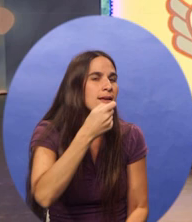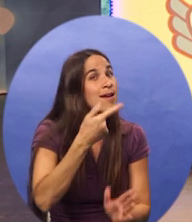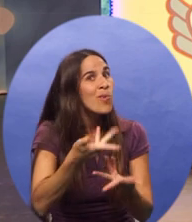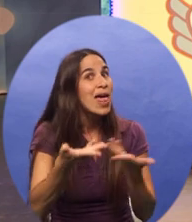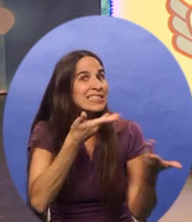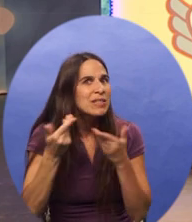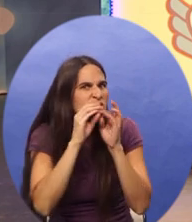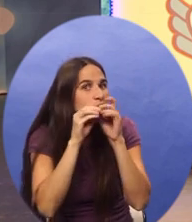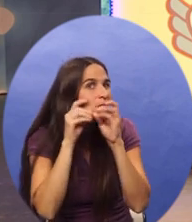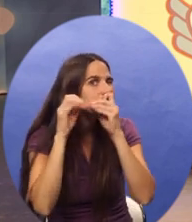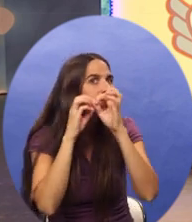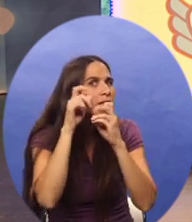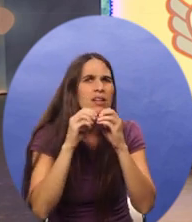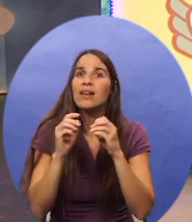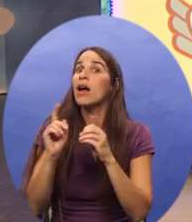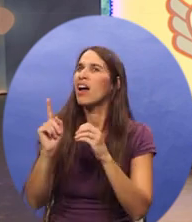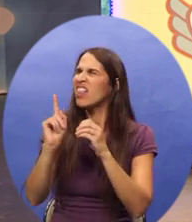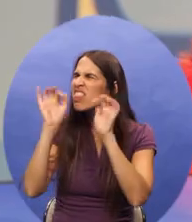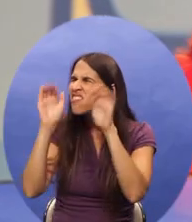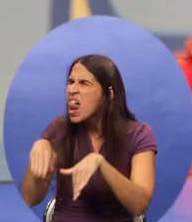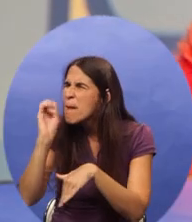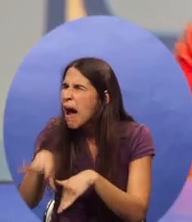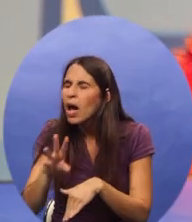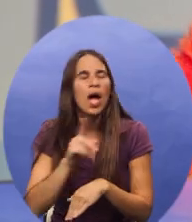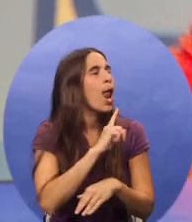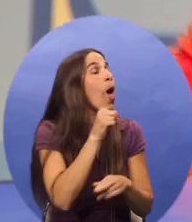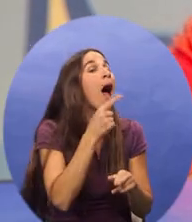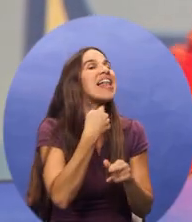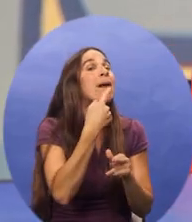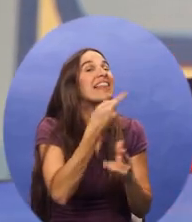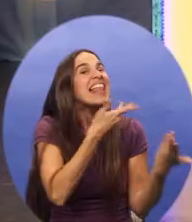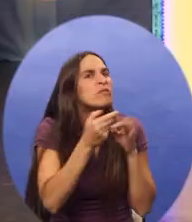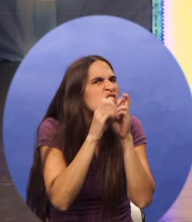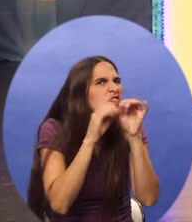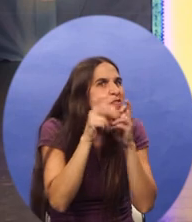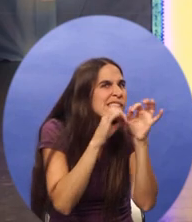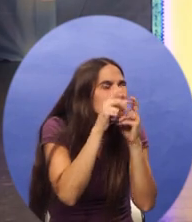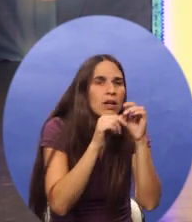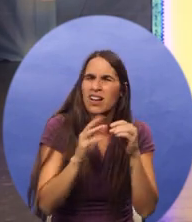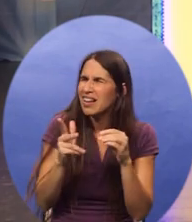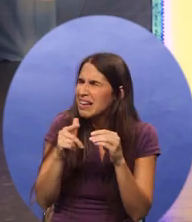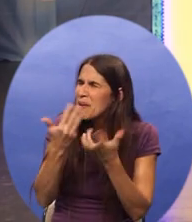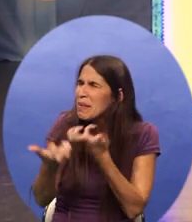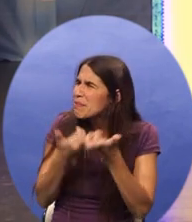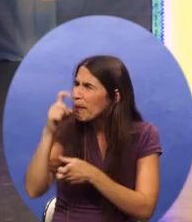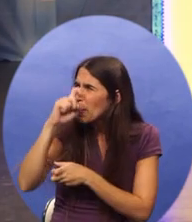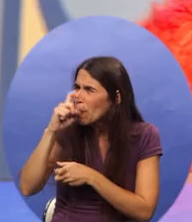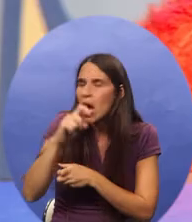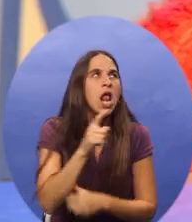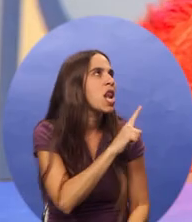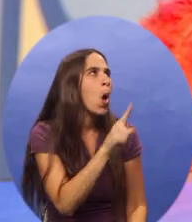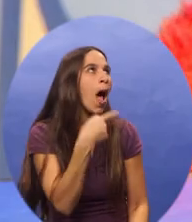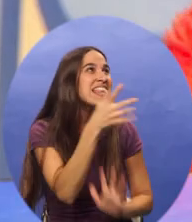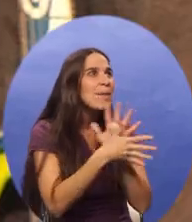את... מי שנפל לפח? לא, אמרתי שנזמין את... מטבח מלוכלך? לא,